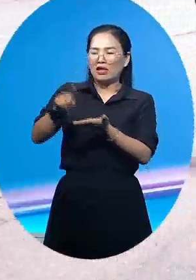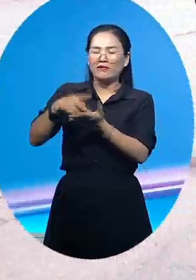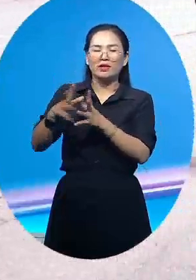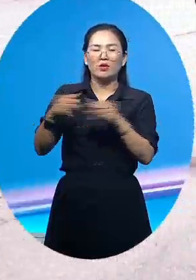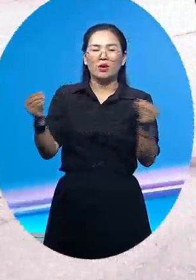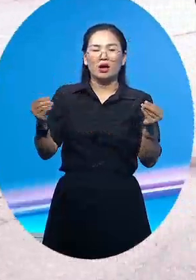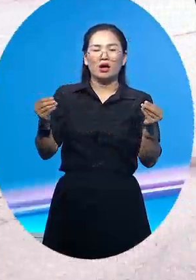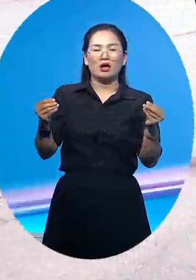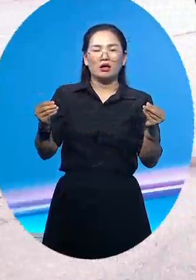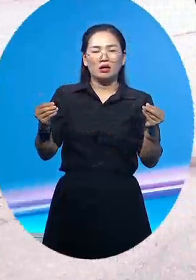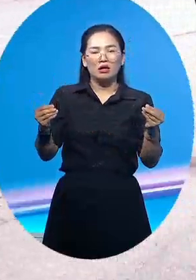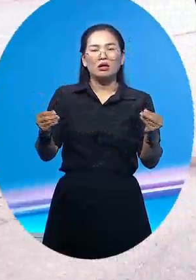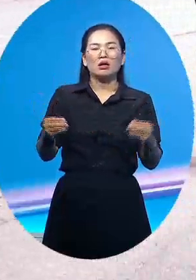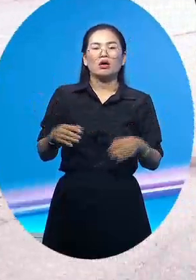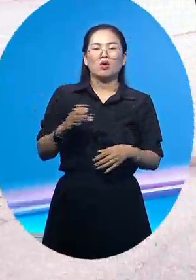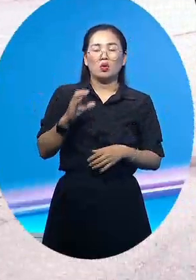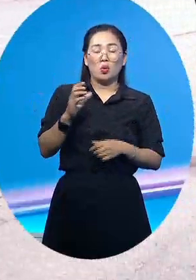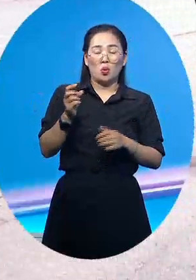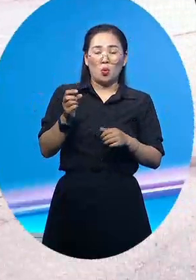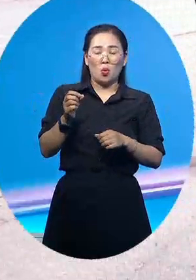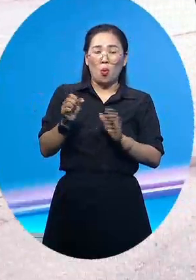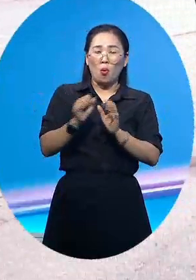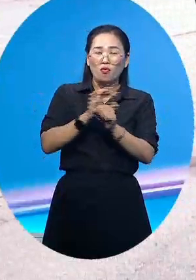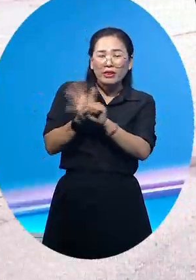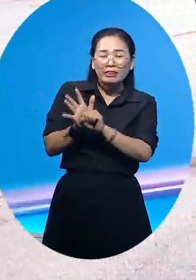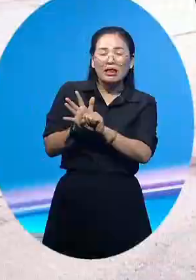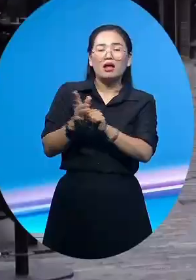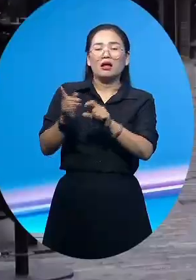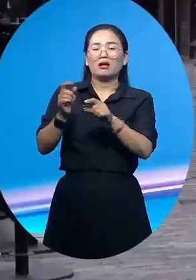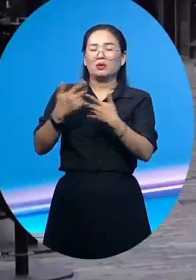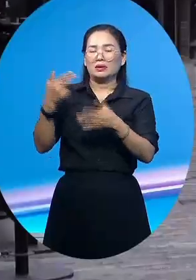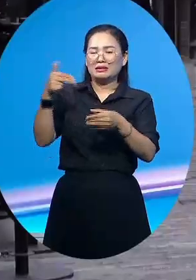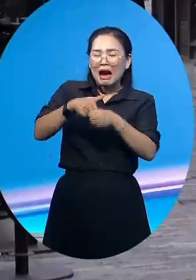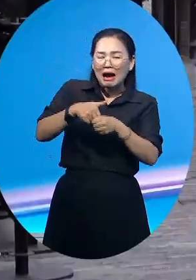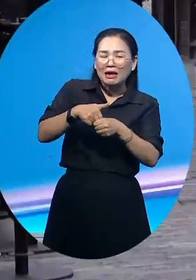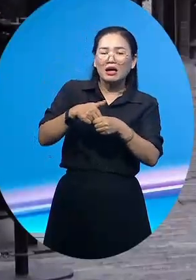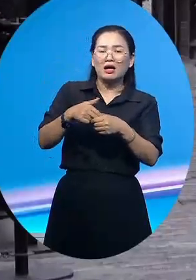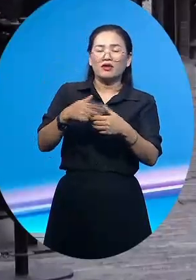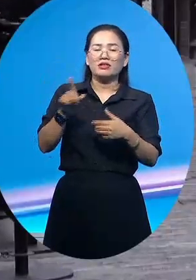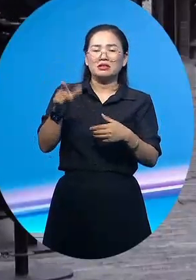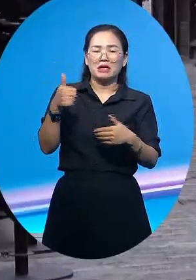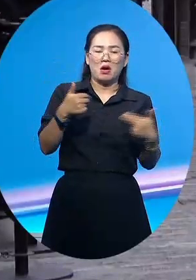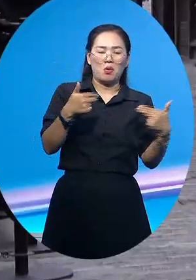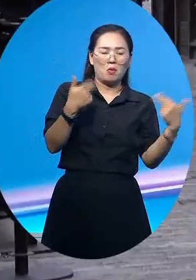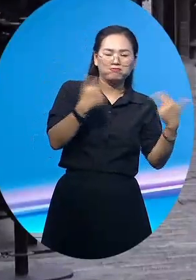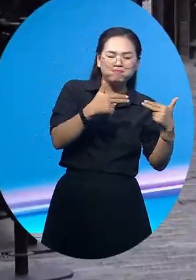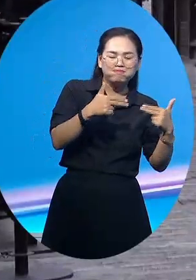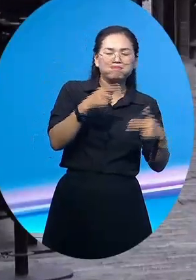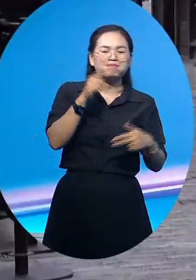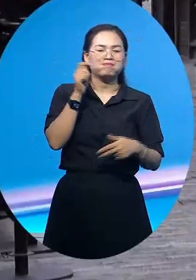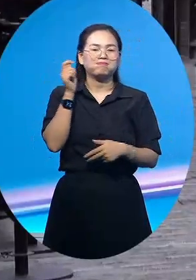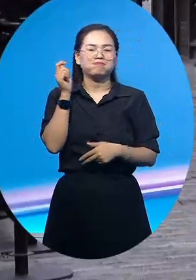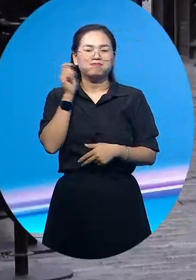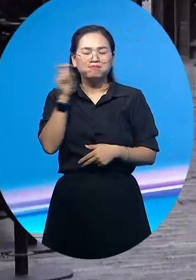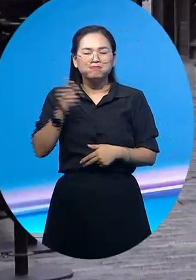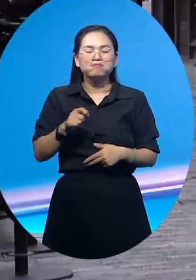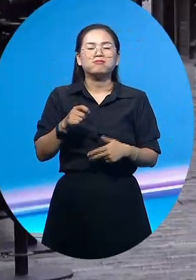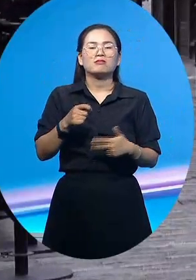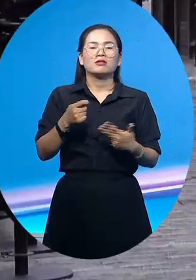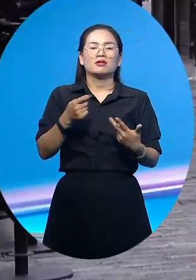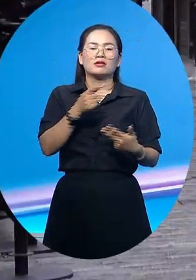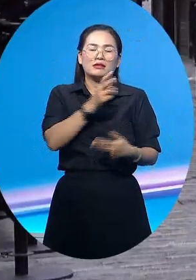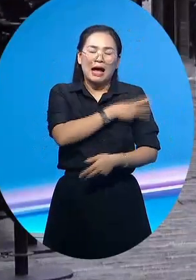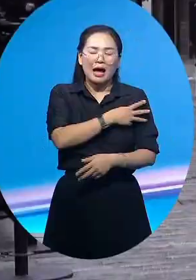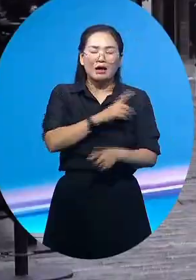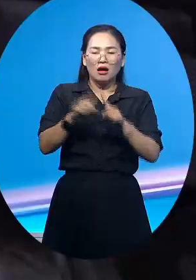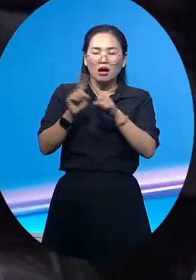hưởng bởi cú sốc brazz sau đó là dịch covid-19 rồi giá xăng tăng vọt do xung đột tại Ukraina nền kinh tế anh được dự đoán là sẽ